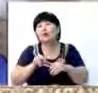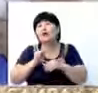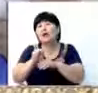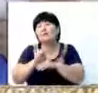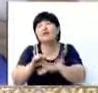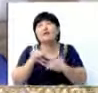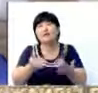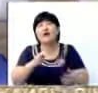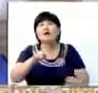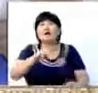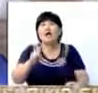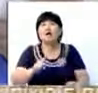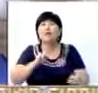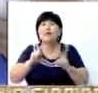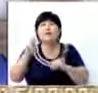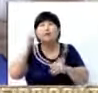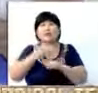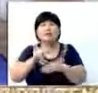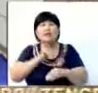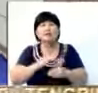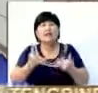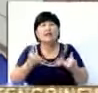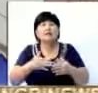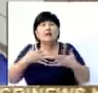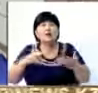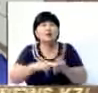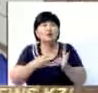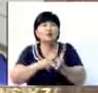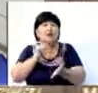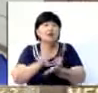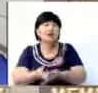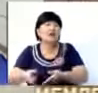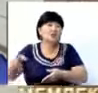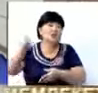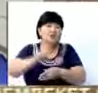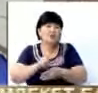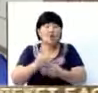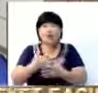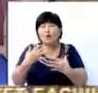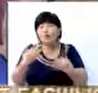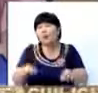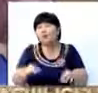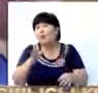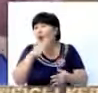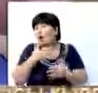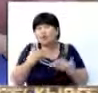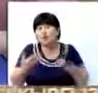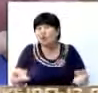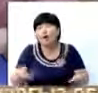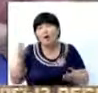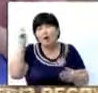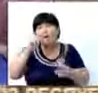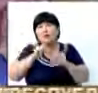меңгертеміз. Тамыз кеңесі білім саласы қызметкерлеріне артылған жүк пен міндеттерді еселей түсті. Енді босаңситын уақыт жоқ. Ал